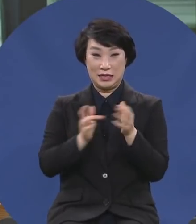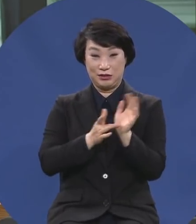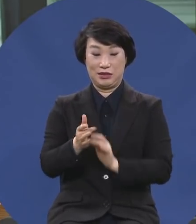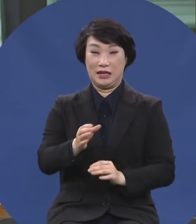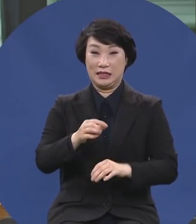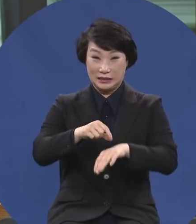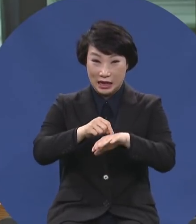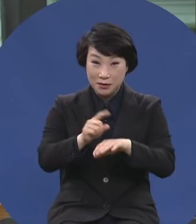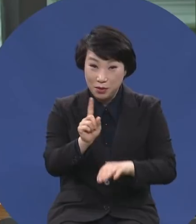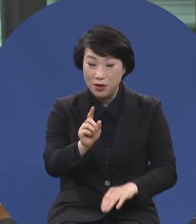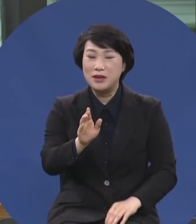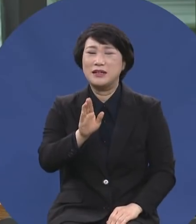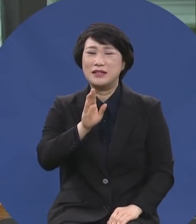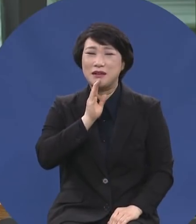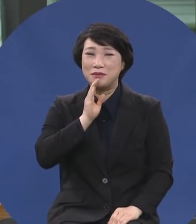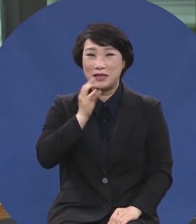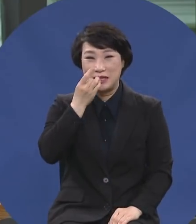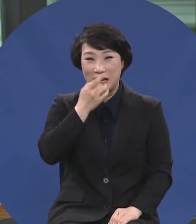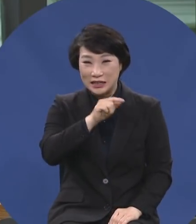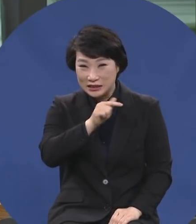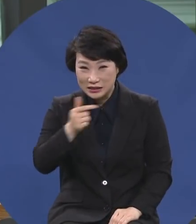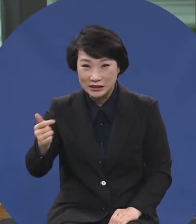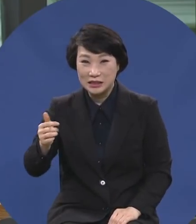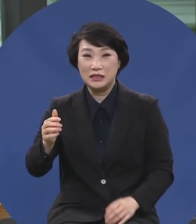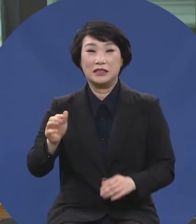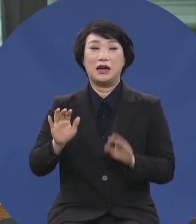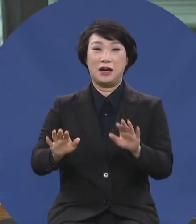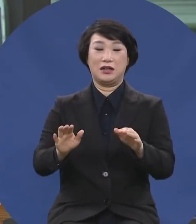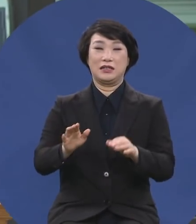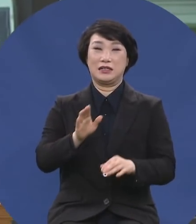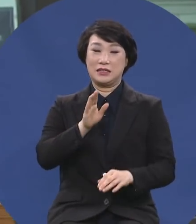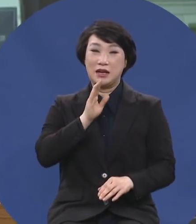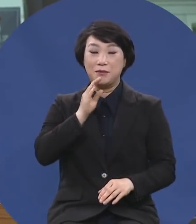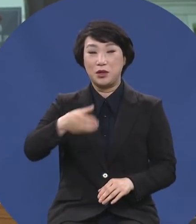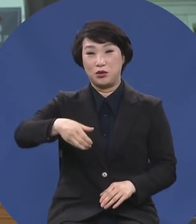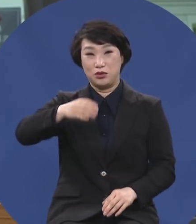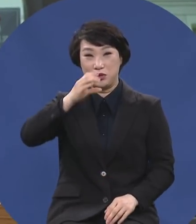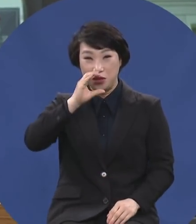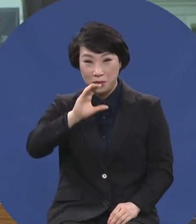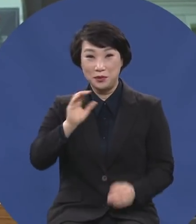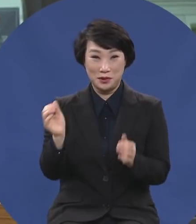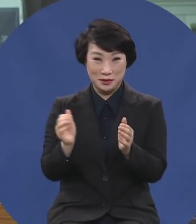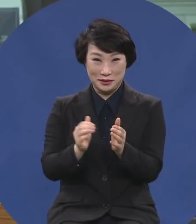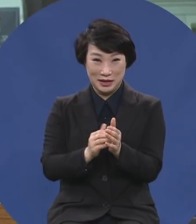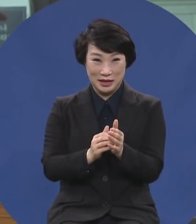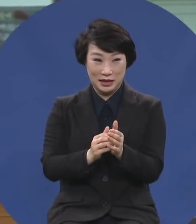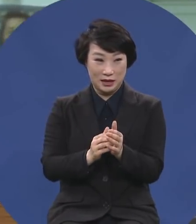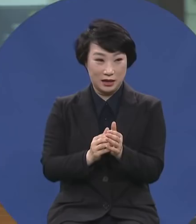살은 참된 양식이요 참된 음료로다.